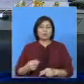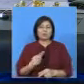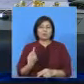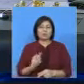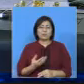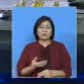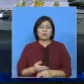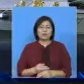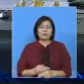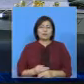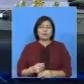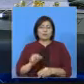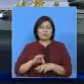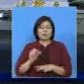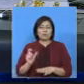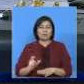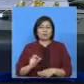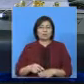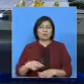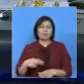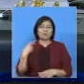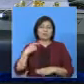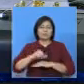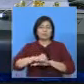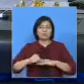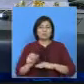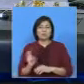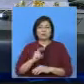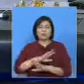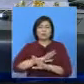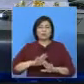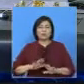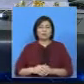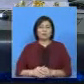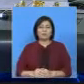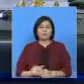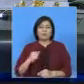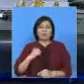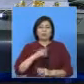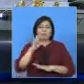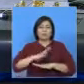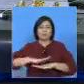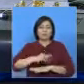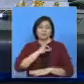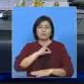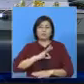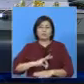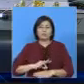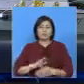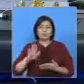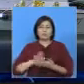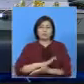біздің науқастар шетелге бармай, үкіметтің қаржысын шетелге жібермей, өзімізде пайдаланып, оларға